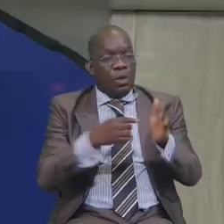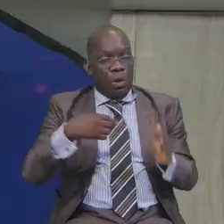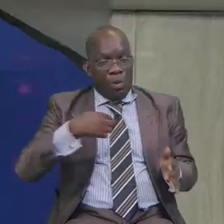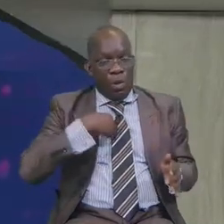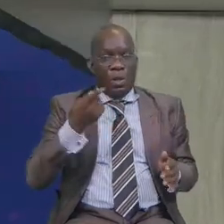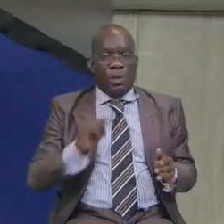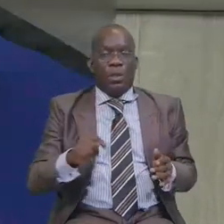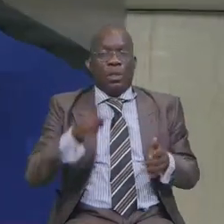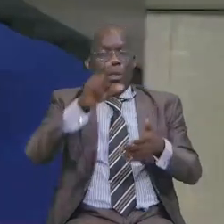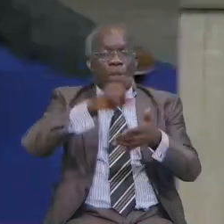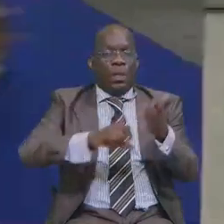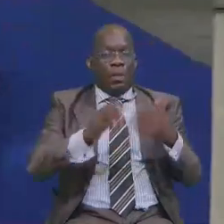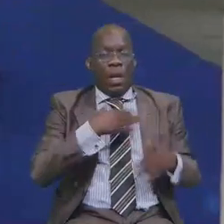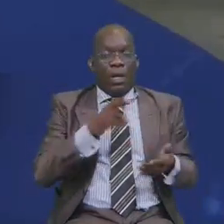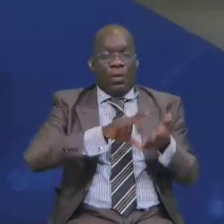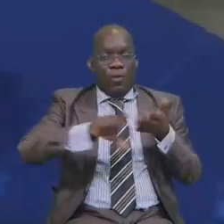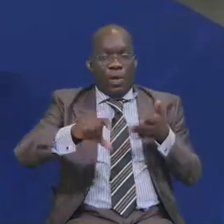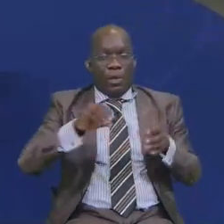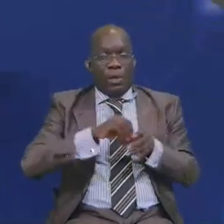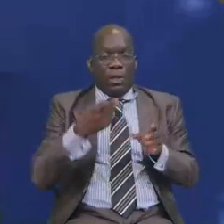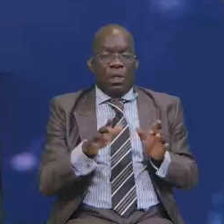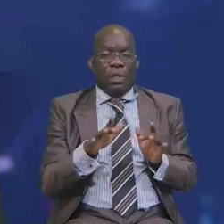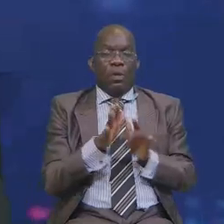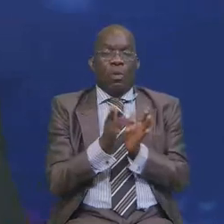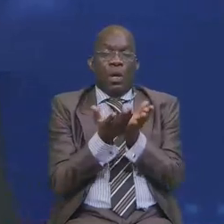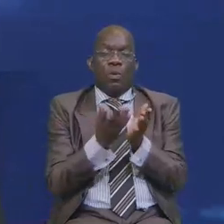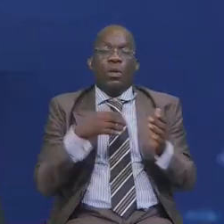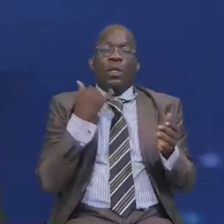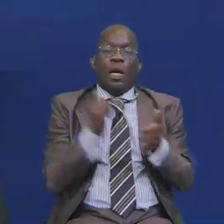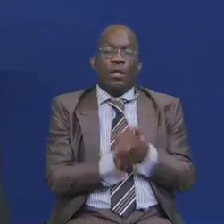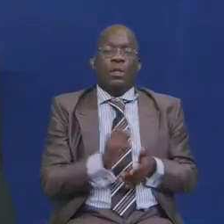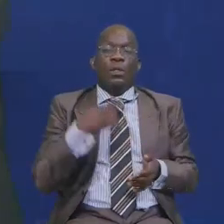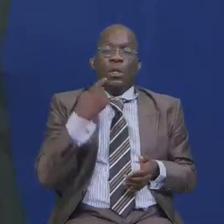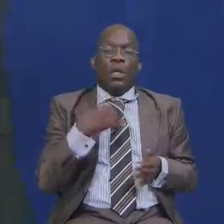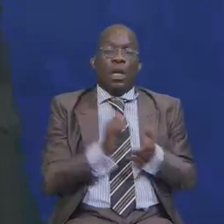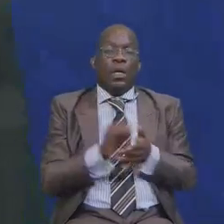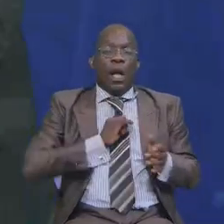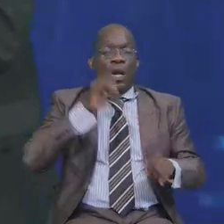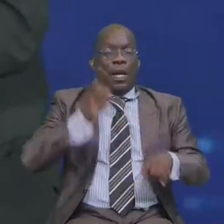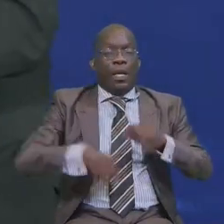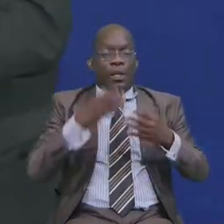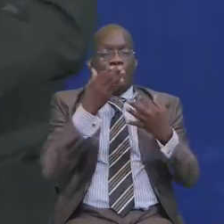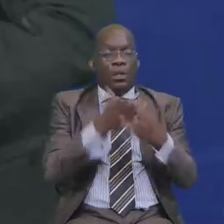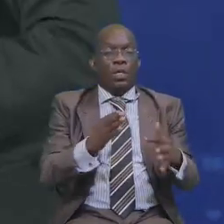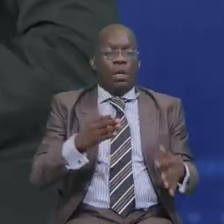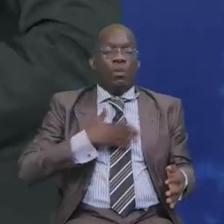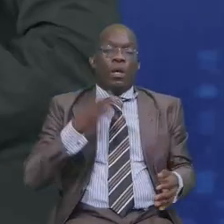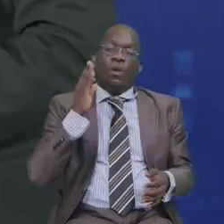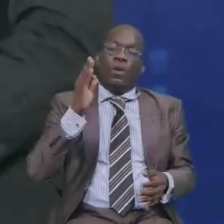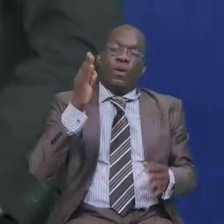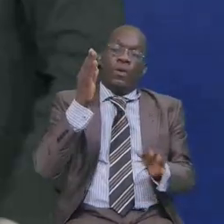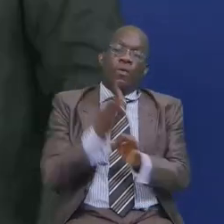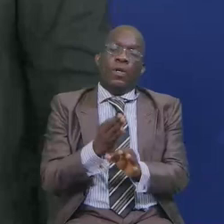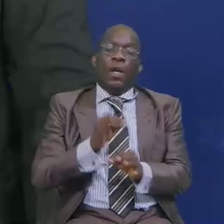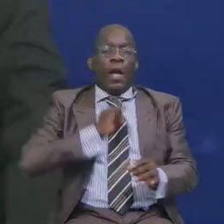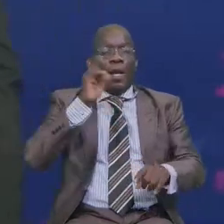Bible qui dit qu'en tant que croyant, je ne peux pas partager ma foi. Je ne peux pas parler aux gens de comment naître